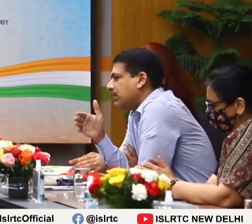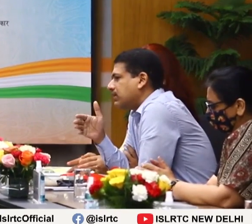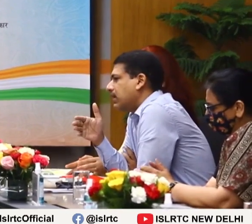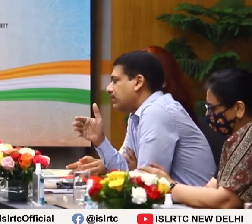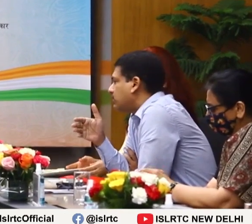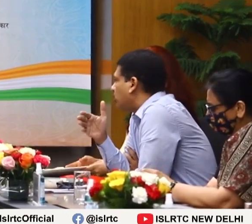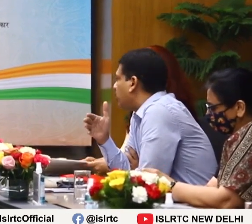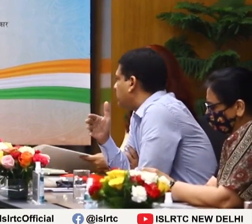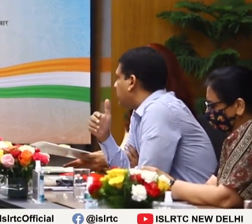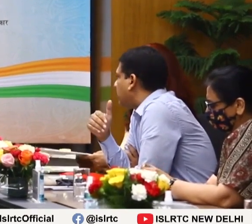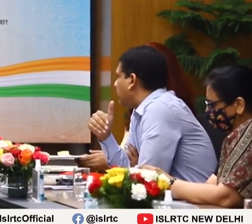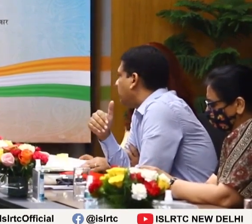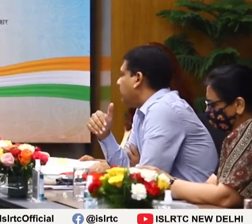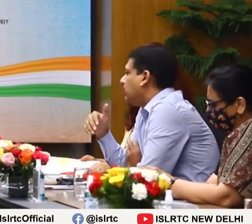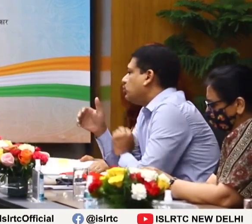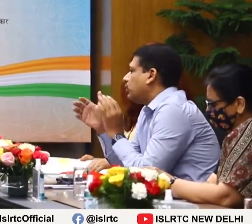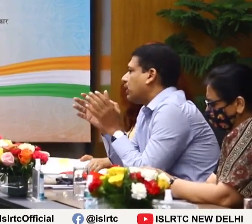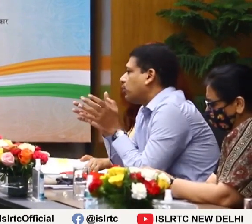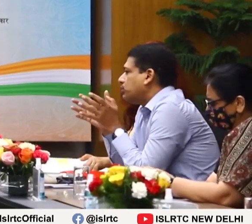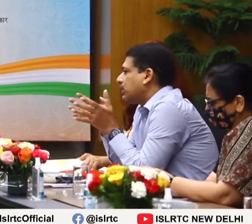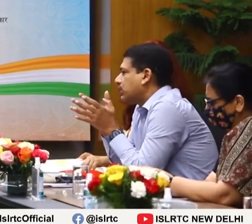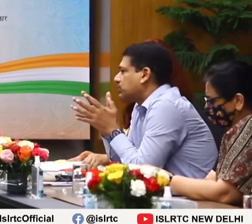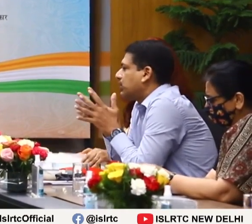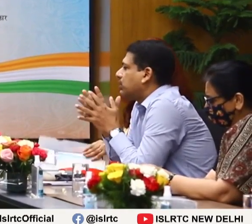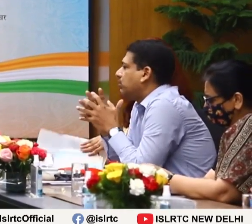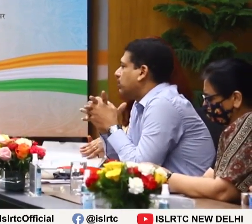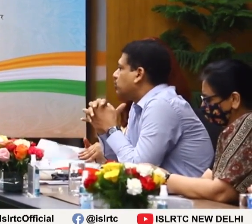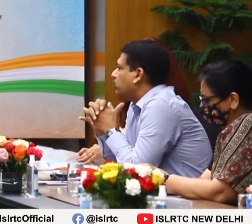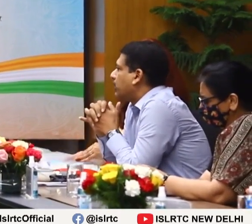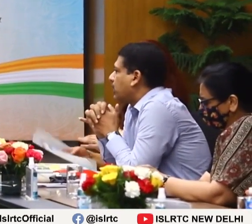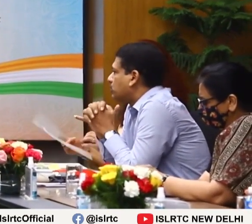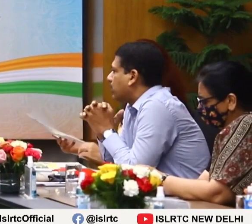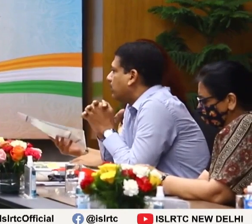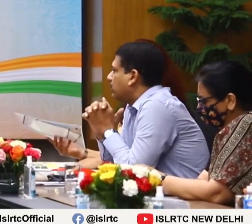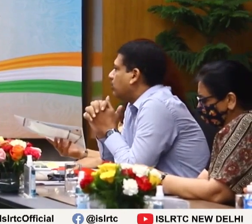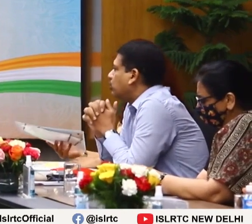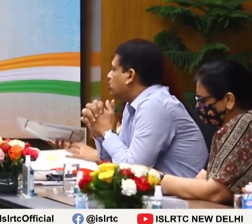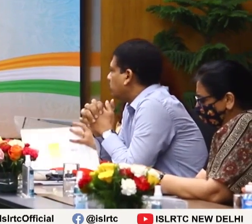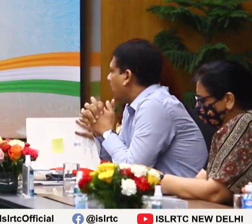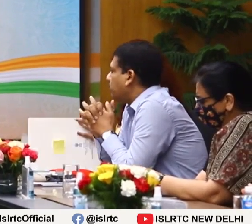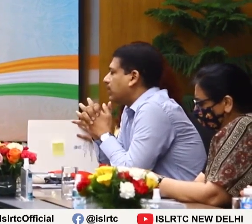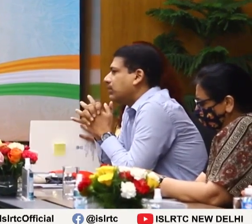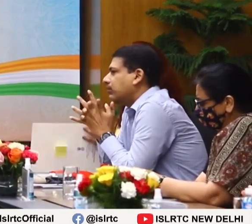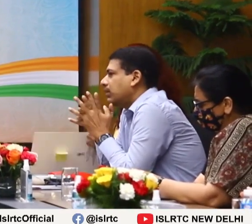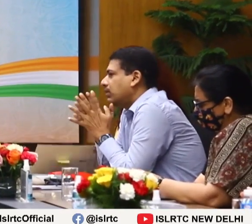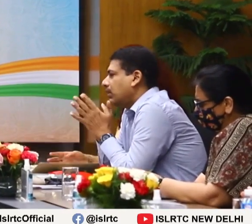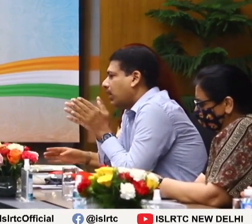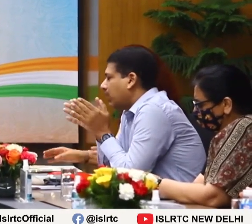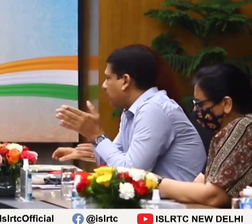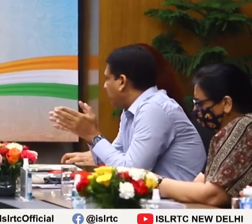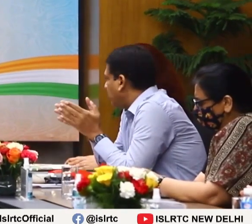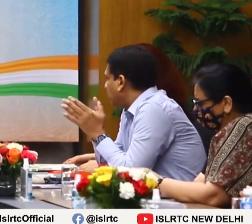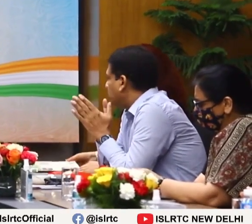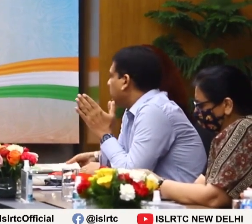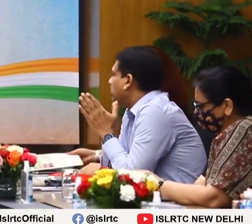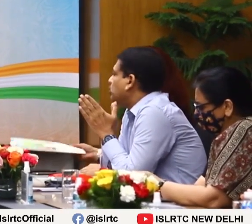हमारा ISLRTC और NCERT जो टेक्नोलॉजी के क्षेत्र में जो विकास हो रहा है उसको ध्यान में रखते हुए